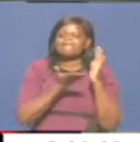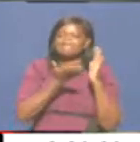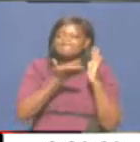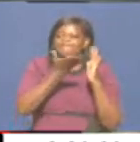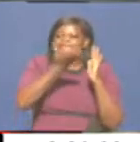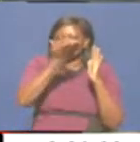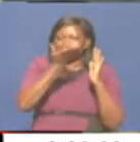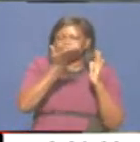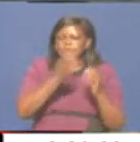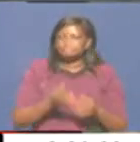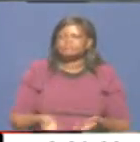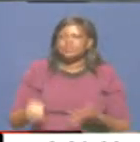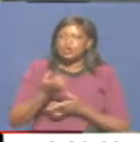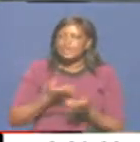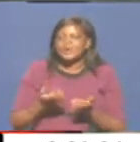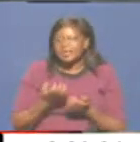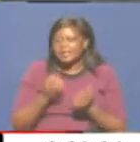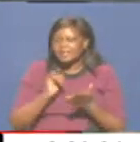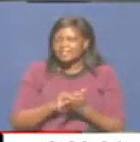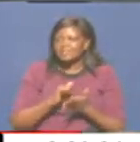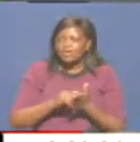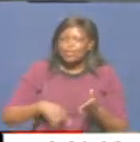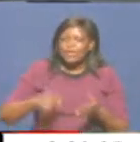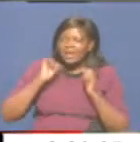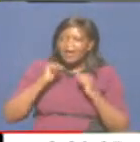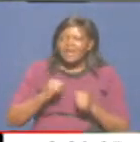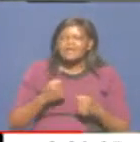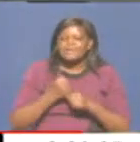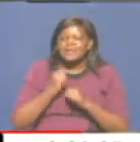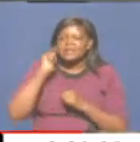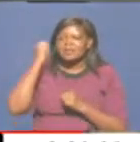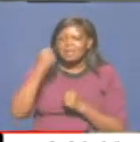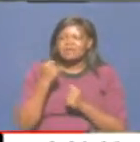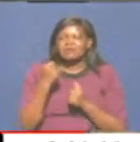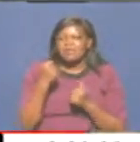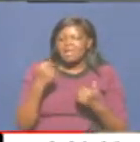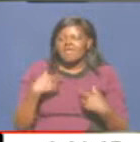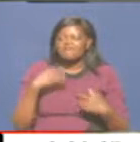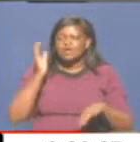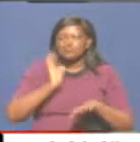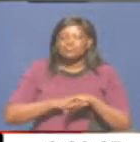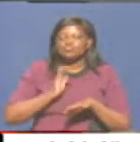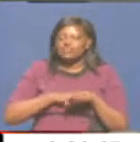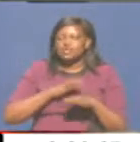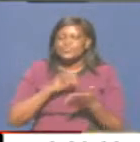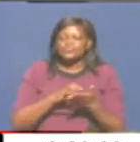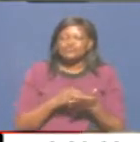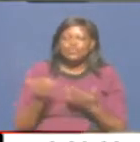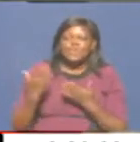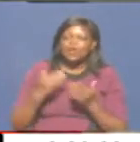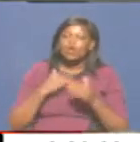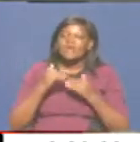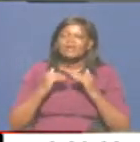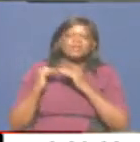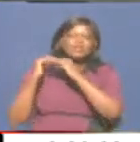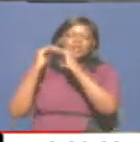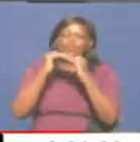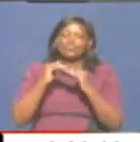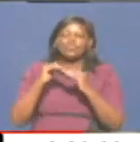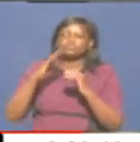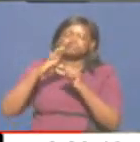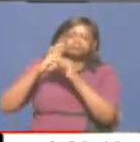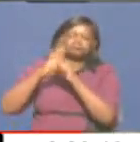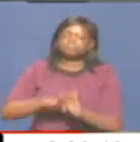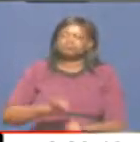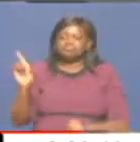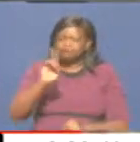ya uchumi ili tuweke Kenya mahali ambapo panapatikana usawa, tuondoe ubaguzi na